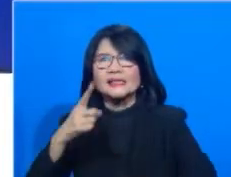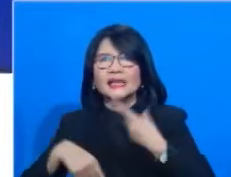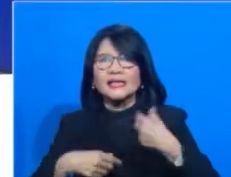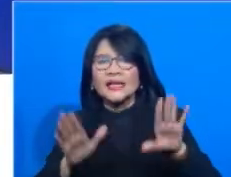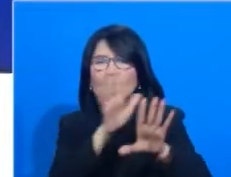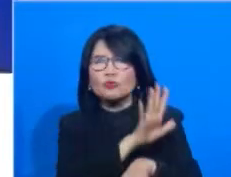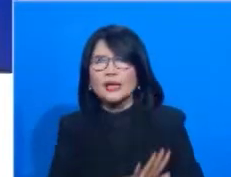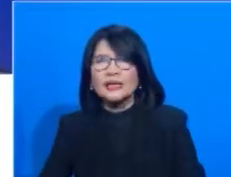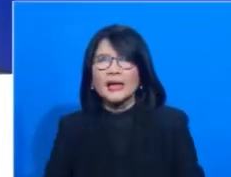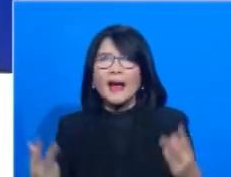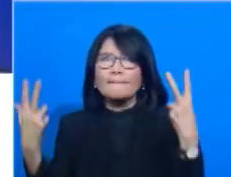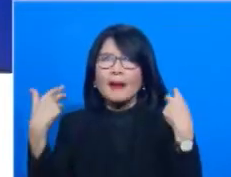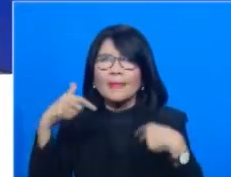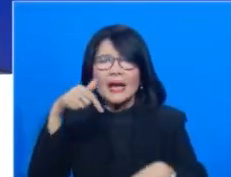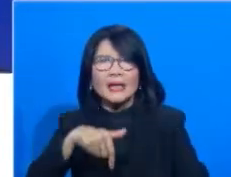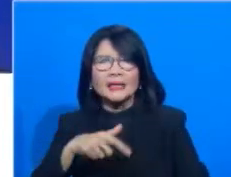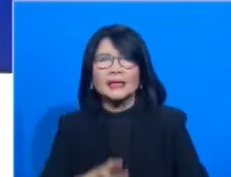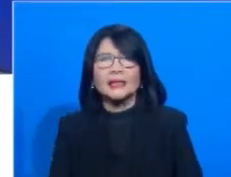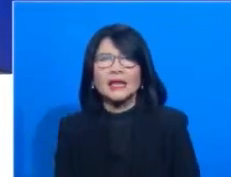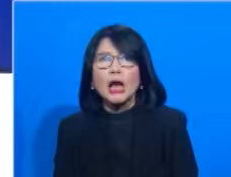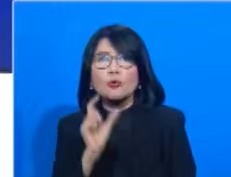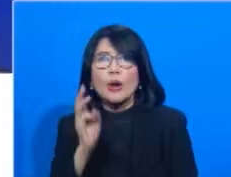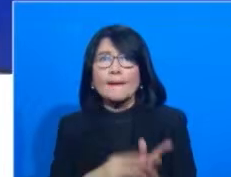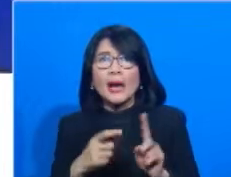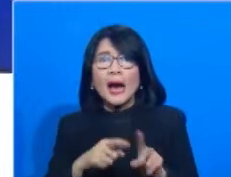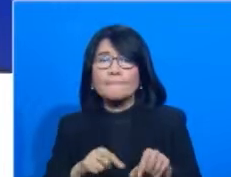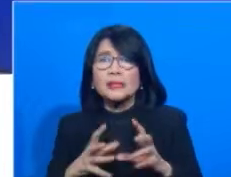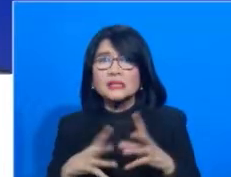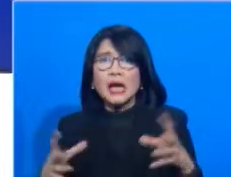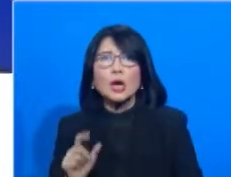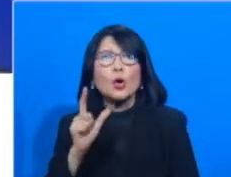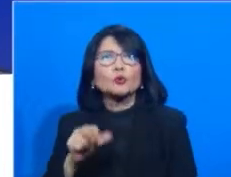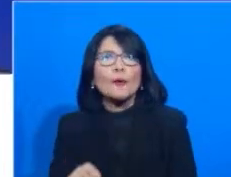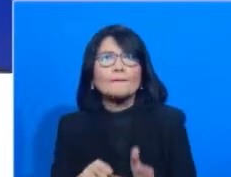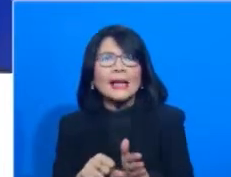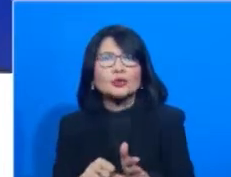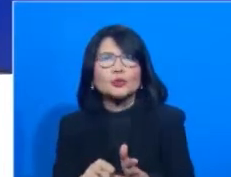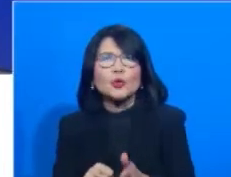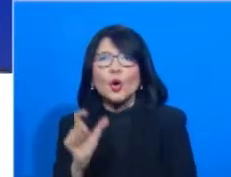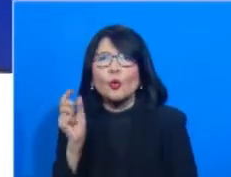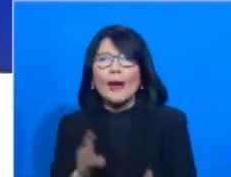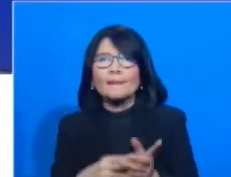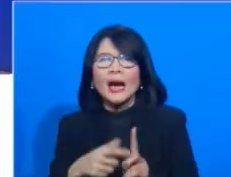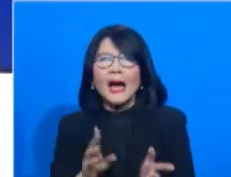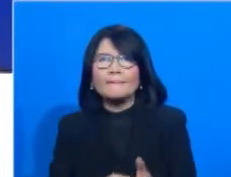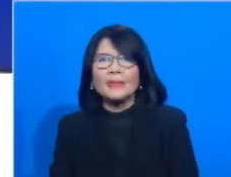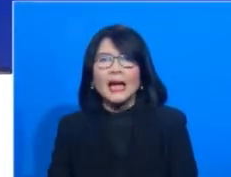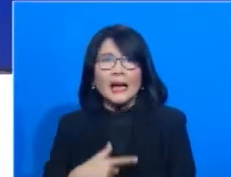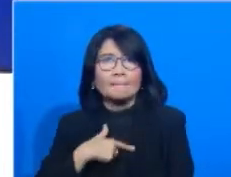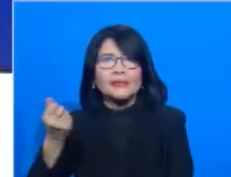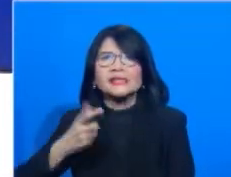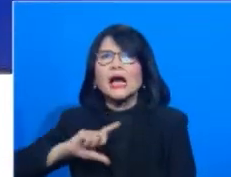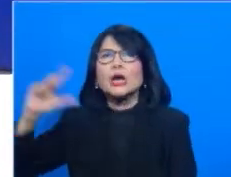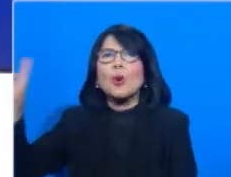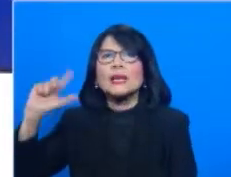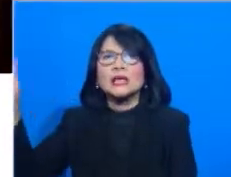Pameran ekosistem UMKM dan wirausaha terbesar di Indonesia itu digelar untuk membantu pelaku UMKM menembus rantai pasok global.